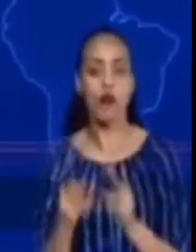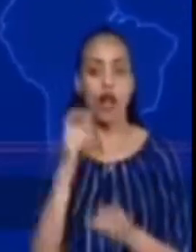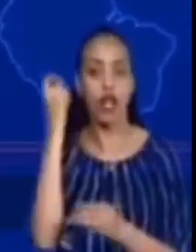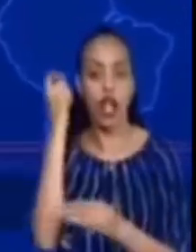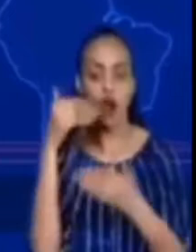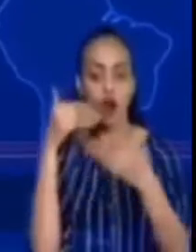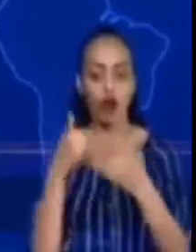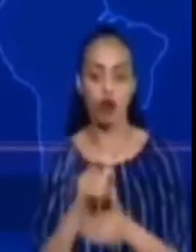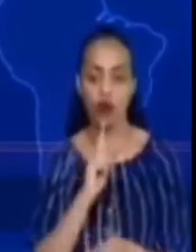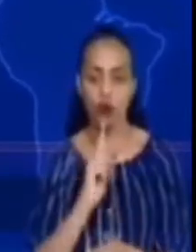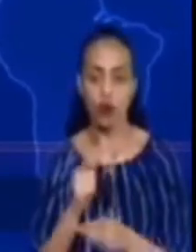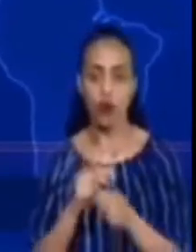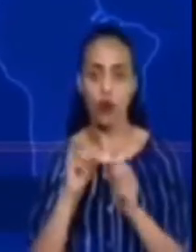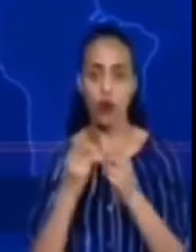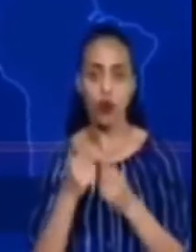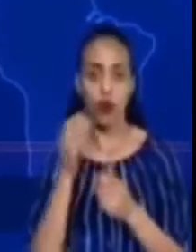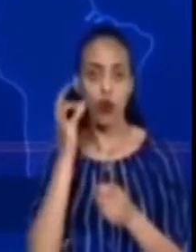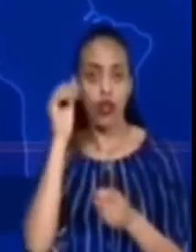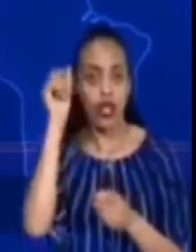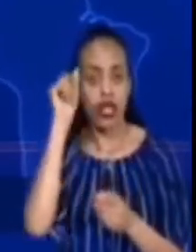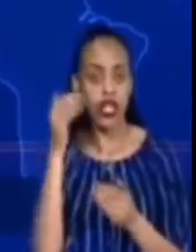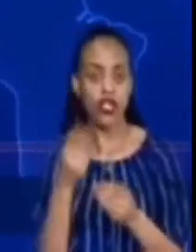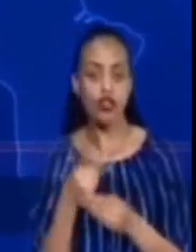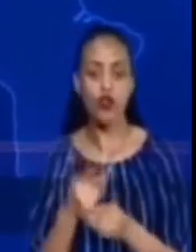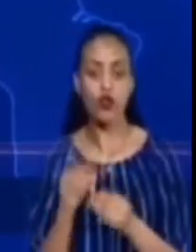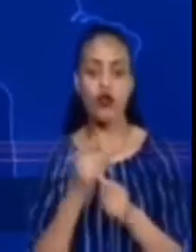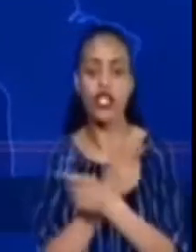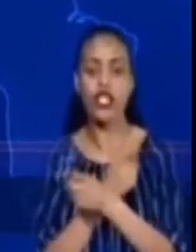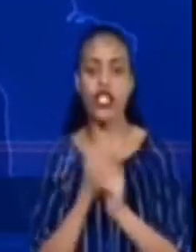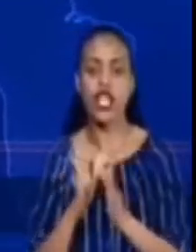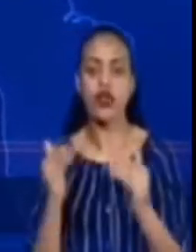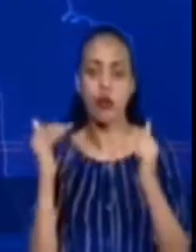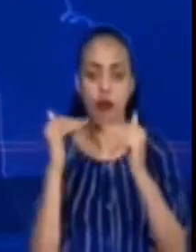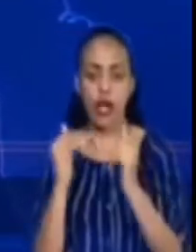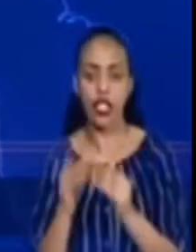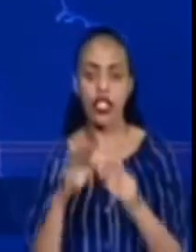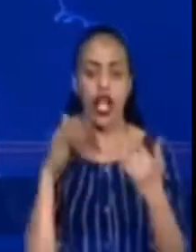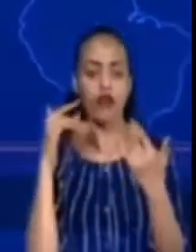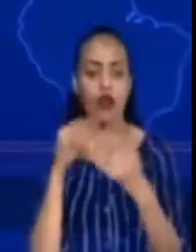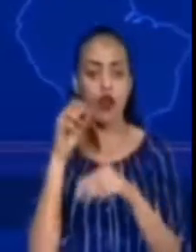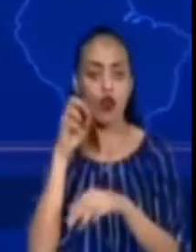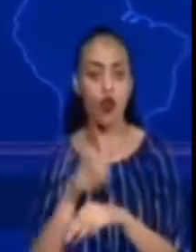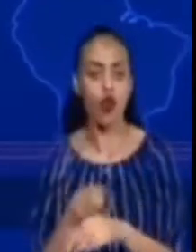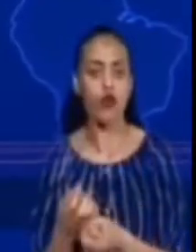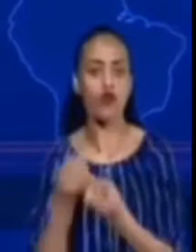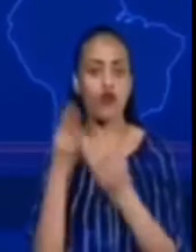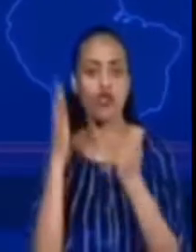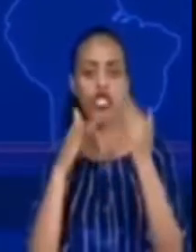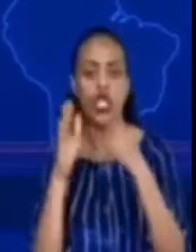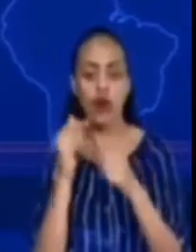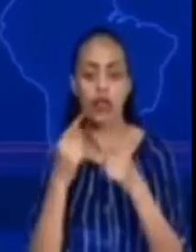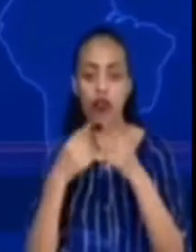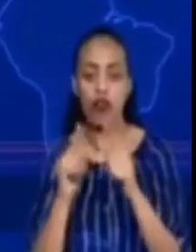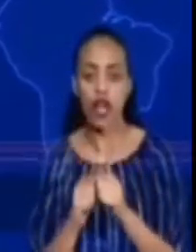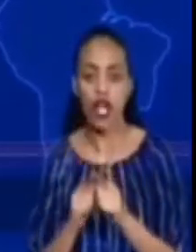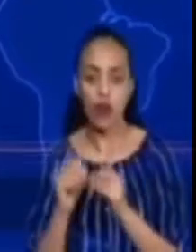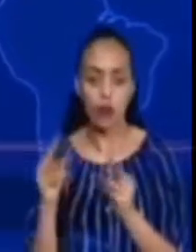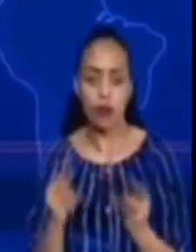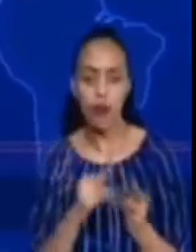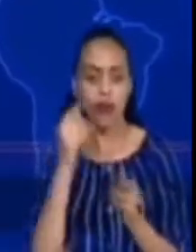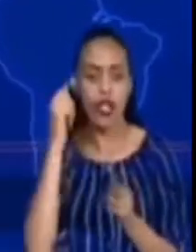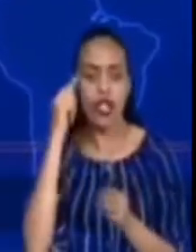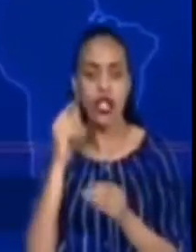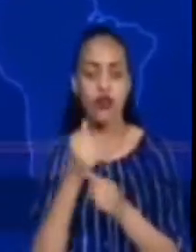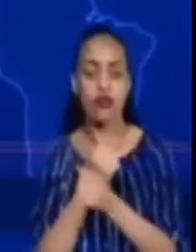መቼ ይፈራሉ አይም ቦቅቦቁ እኔ አስጠነቀቆታለሁ ከዚህ በኋላ ሲላይ ዘመድኩን አንድ ቃል